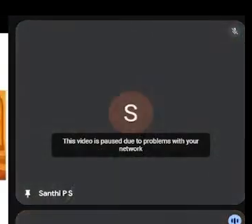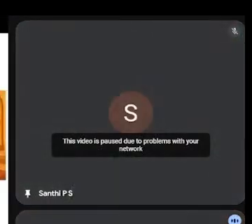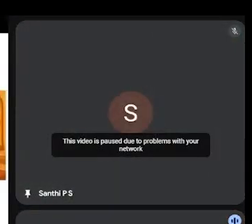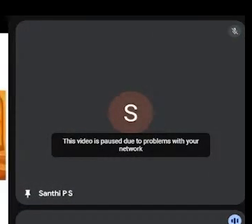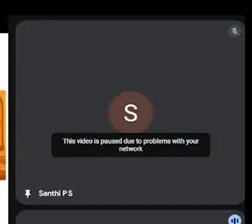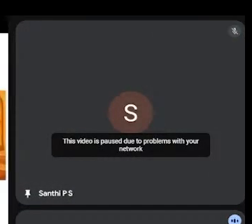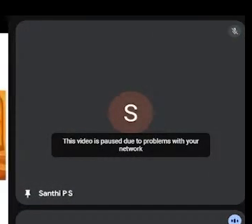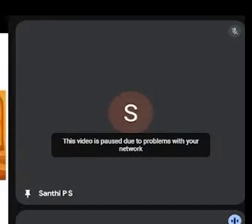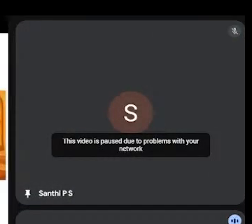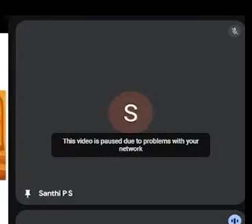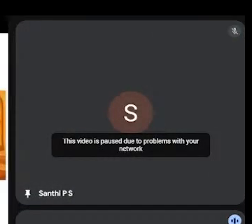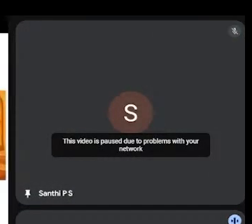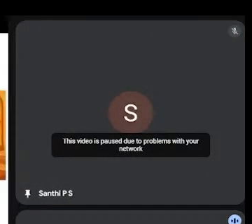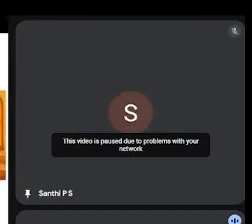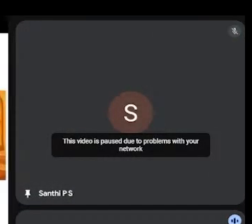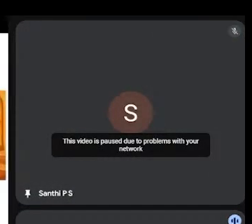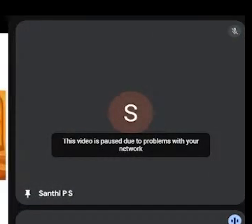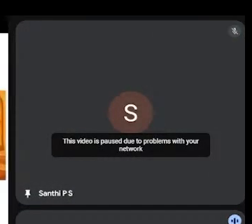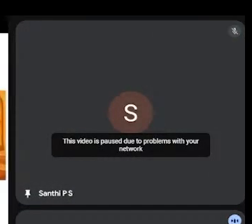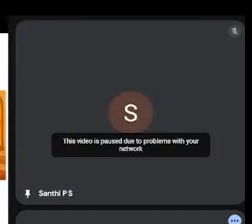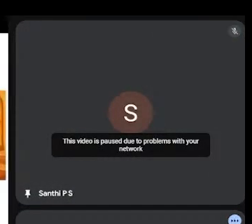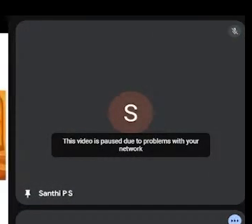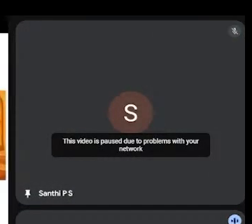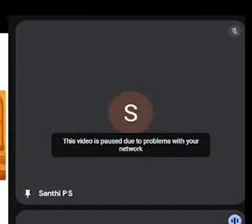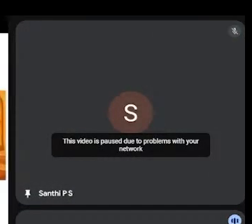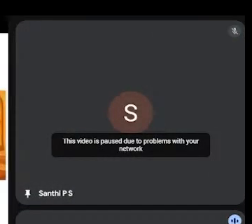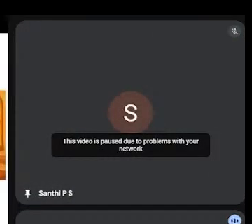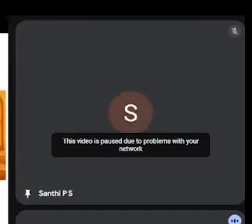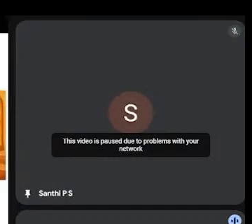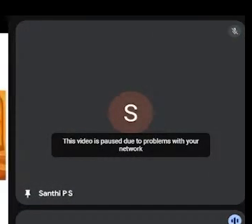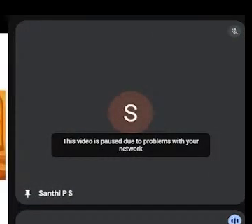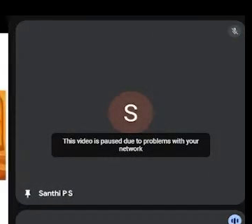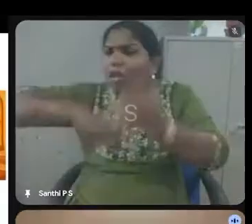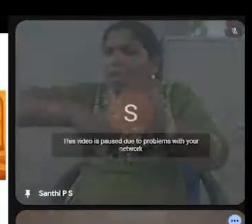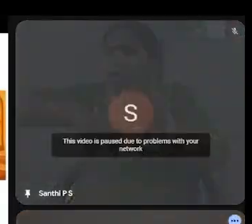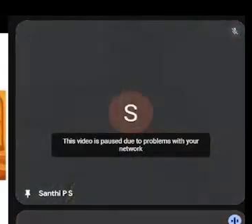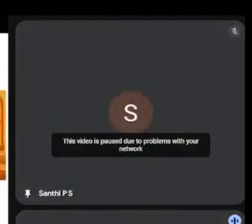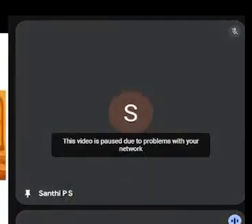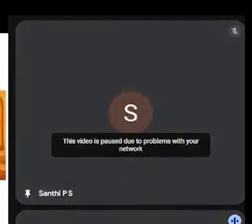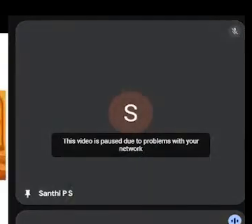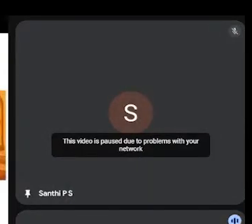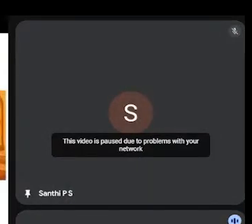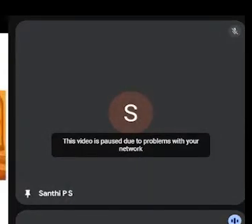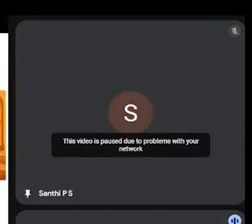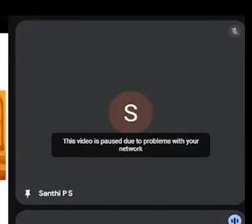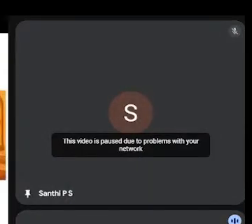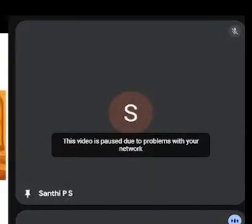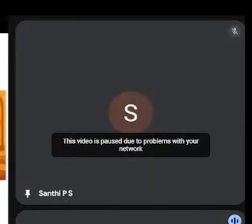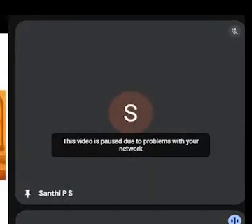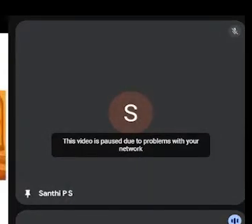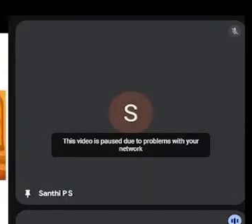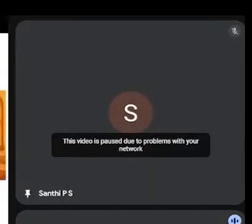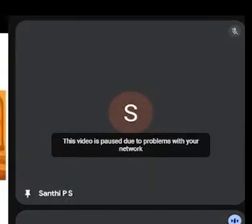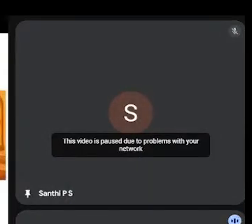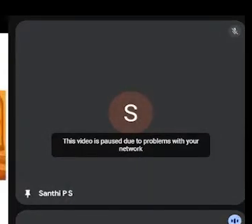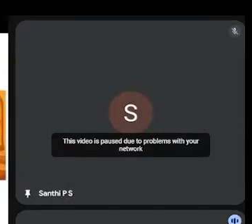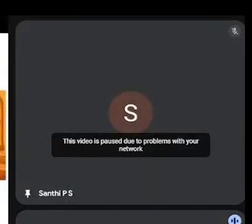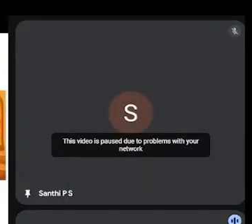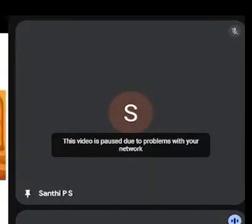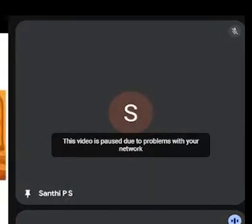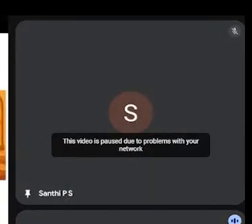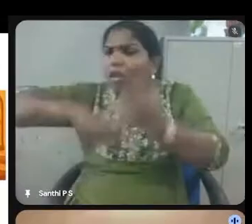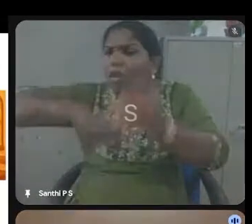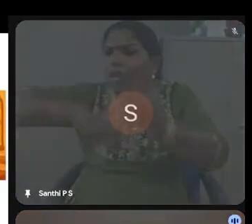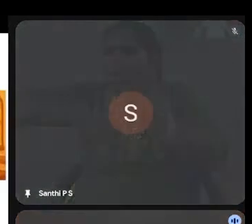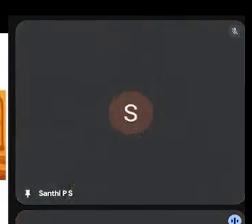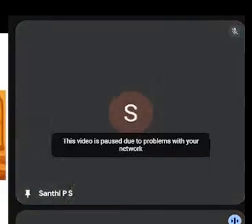നമ്മൾ ചുരുക്കി പറഞ്ഞാൽ സംസാരത്തിന് പ്രശ്നങ്ങൾ വരാം, പിന്നെന്താണ്, അറ്റൻഷൻ ഇഷ്യൂസ് വരാം, ബിഹേവിയർ ഇഷ്യൂസ് വരാം, സെൻസറി